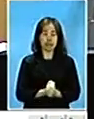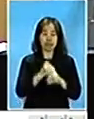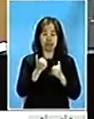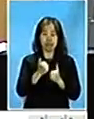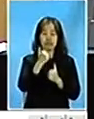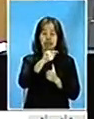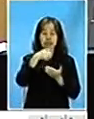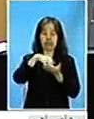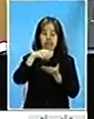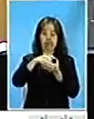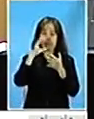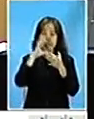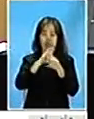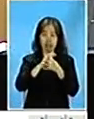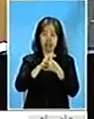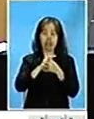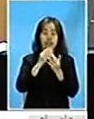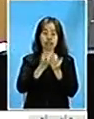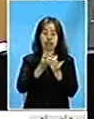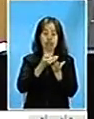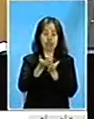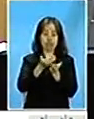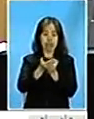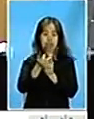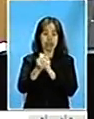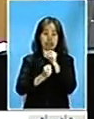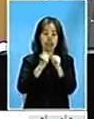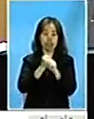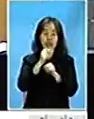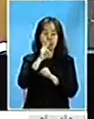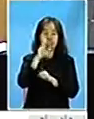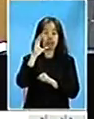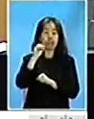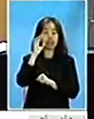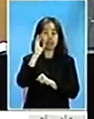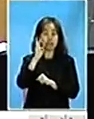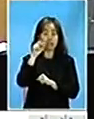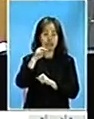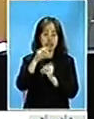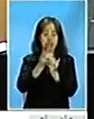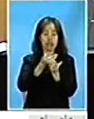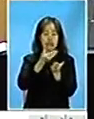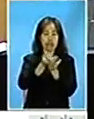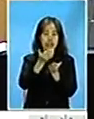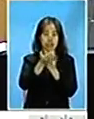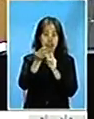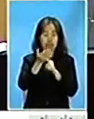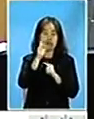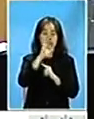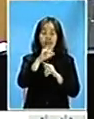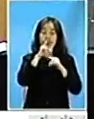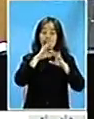ำลังพูดถึงเรื่องของการใช้จ่ายเงินงบประมาณนะครับในส่วนที่รัฐบาลเนี่ยขอตั้ง